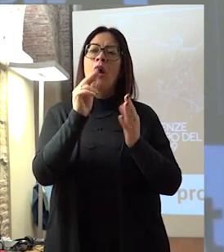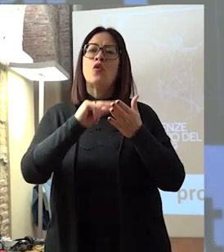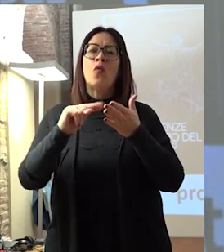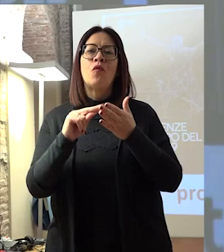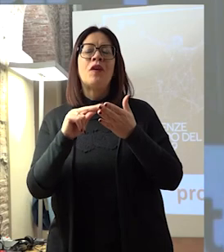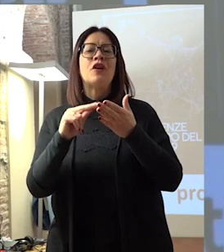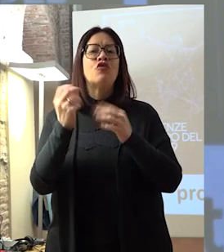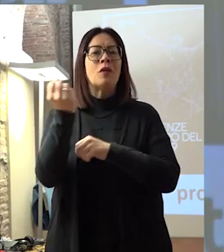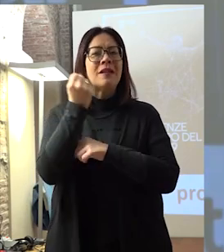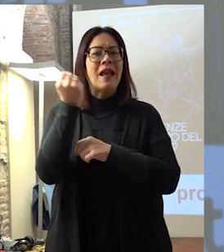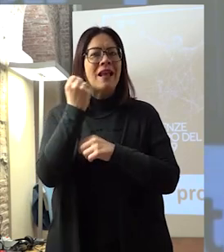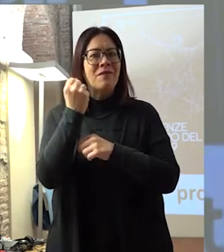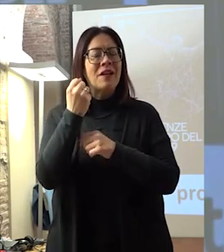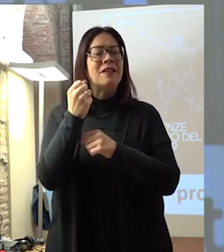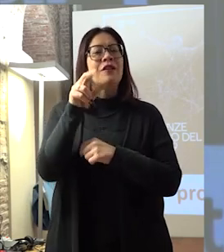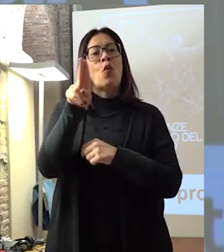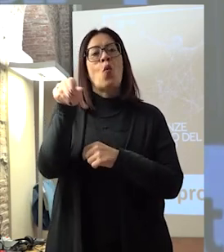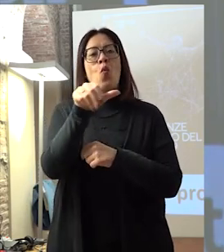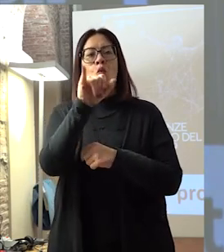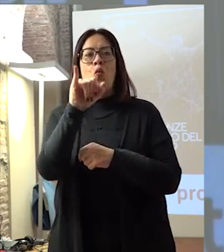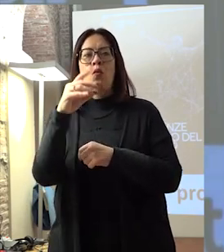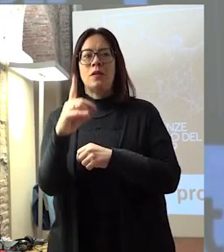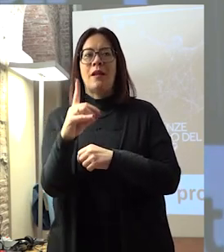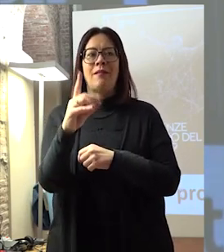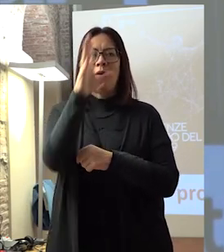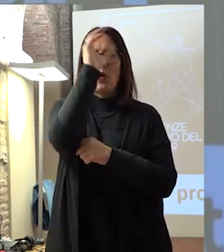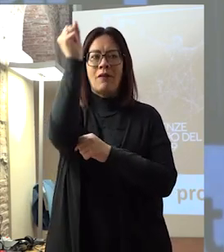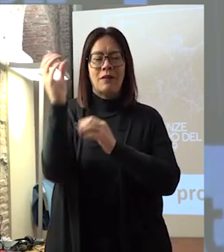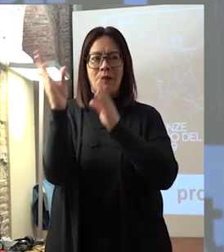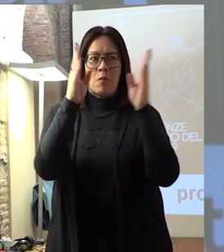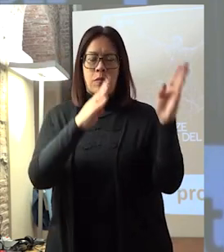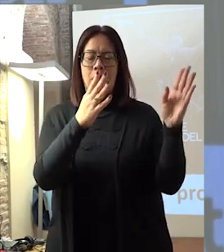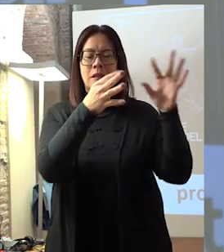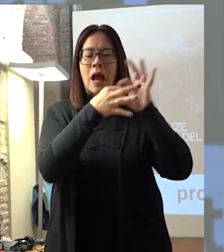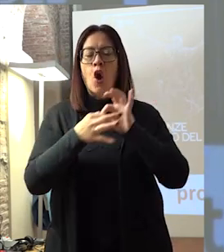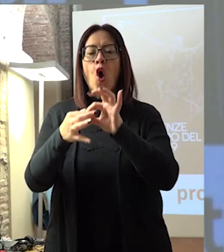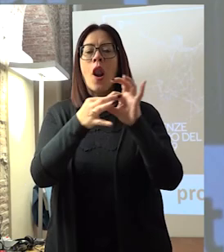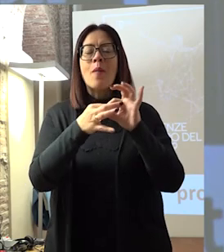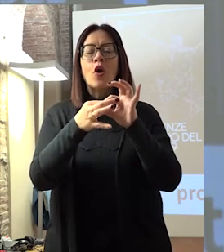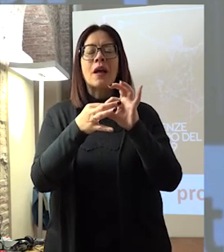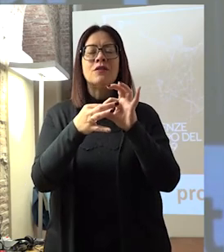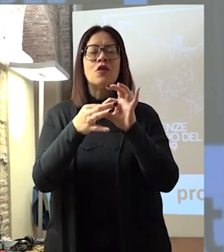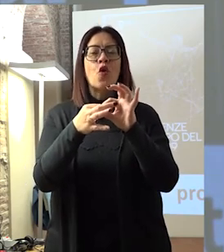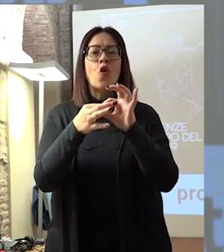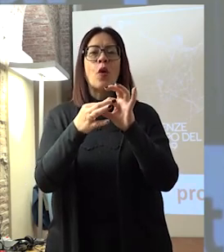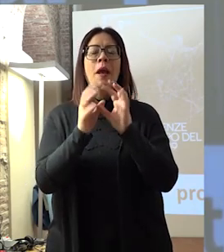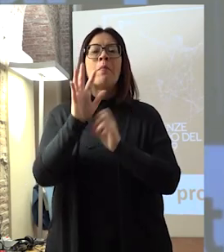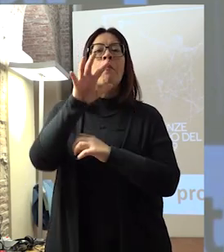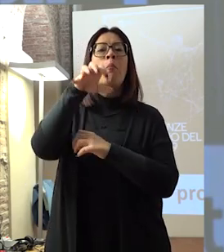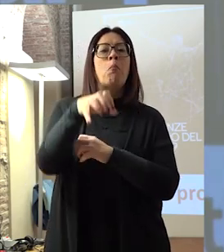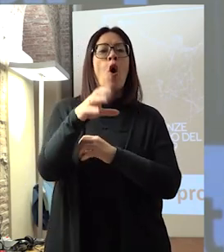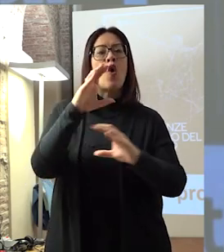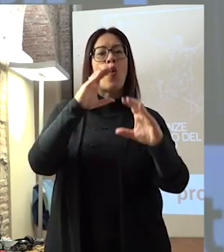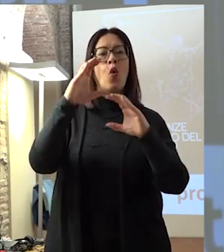con Disabilità, USID, dell'Università di Pisa, in collaborazione con il Polo Comunicazione